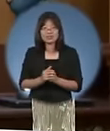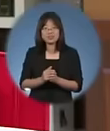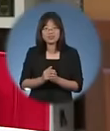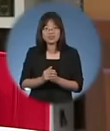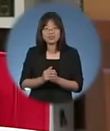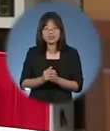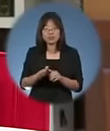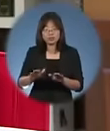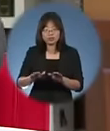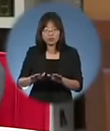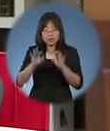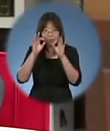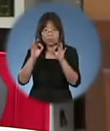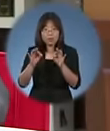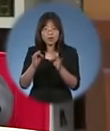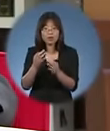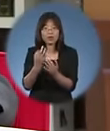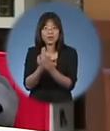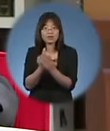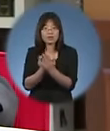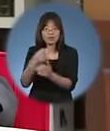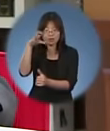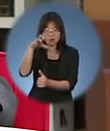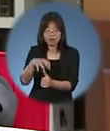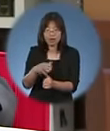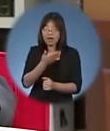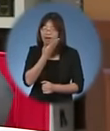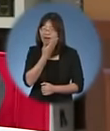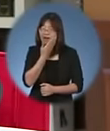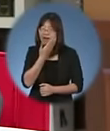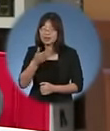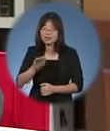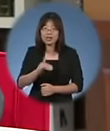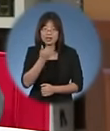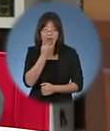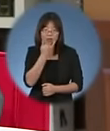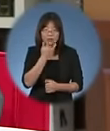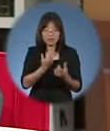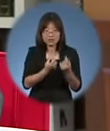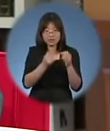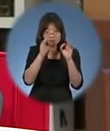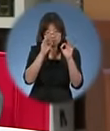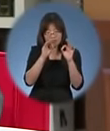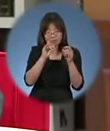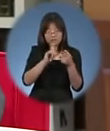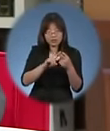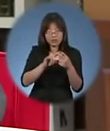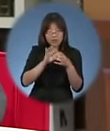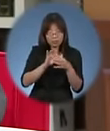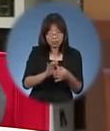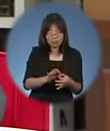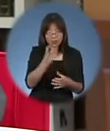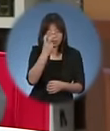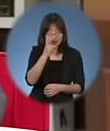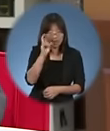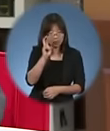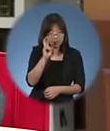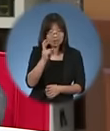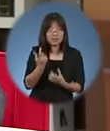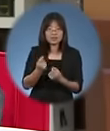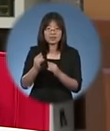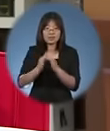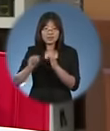뭐냐니까 지금 같으면 거기다 유리 뚜껑을 씌워도 아까운데 예. 독일 같으면 그랬을 거예요. 맞아요. 그러한 역사관을 가지고